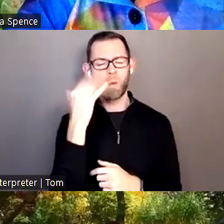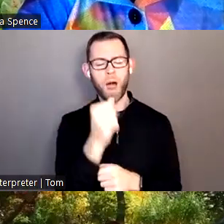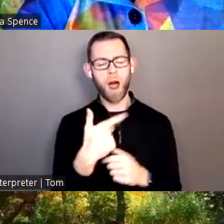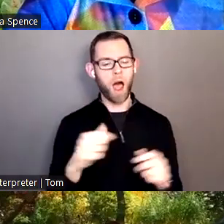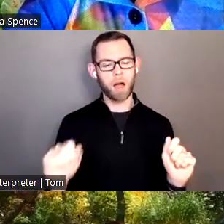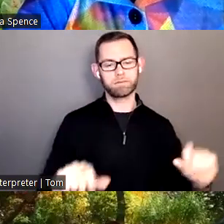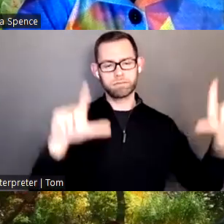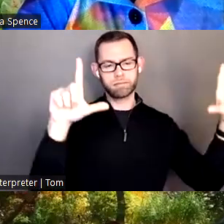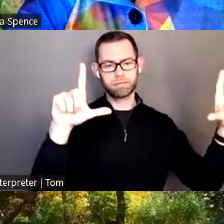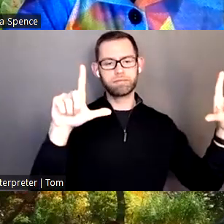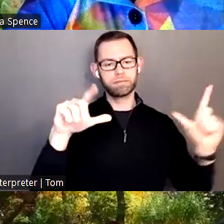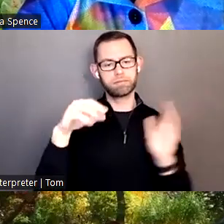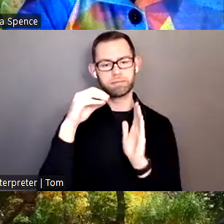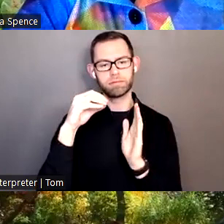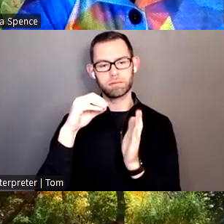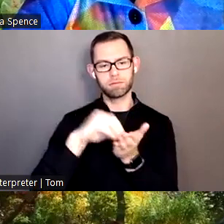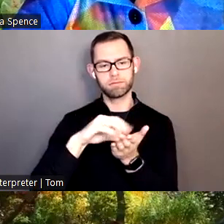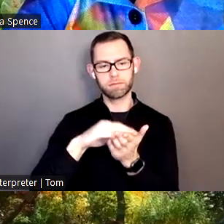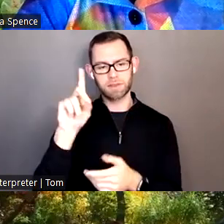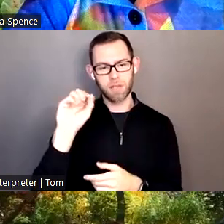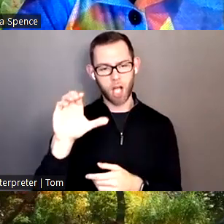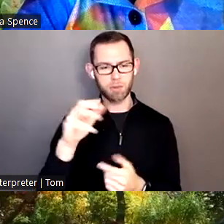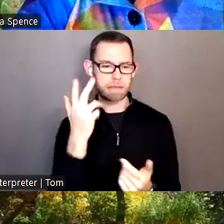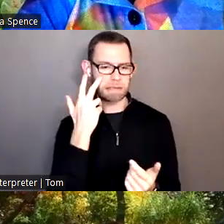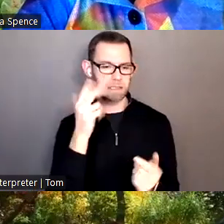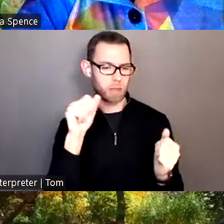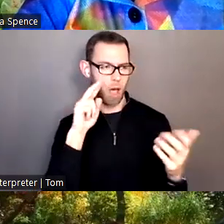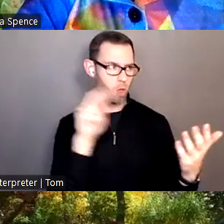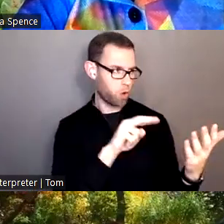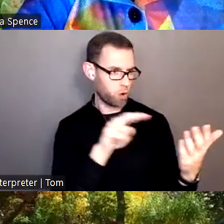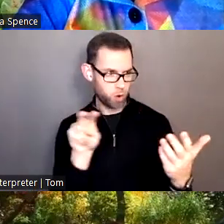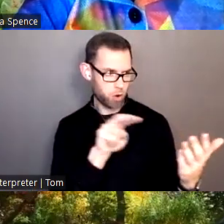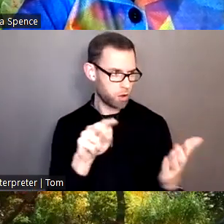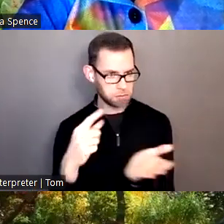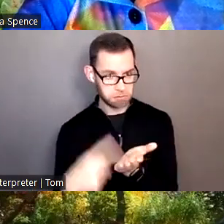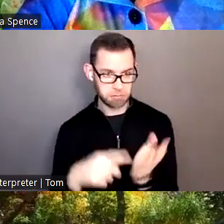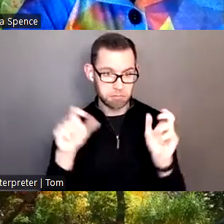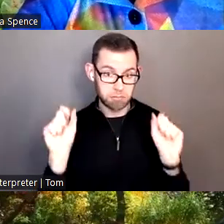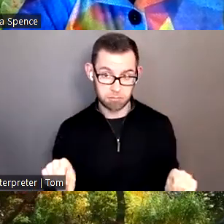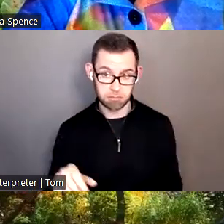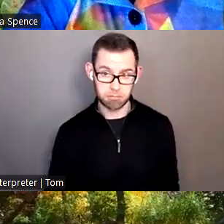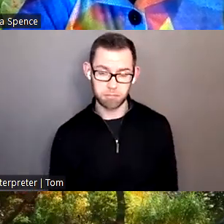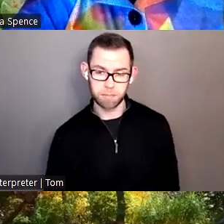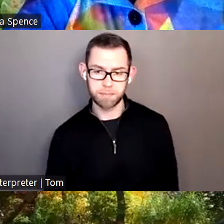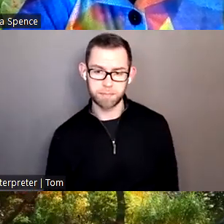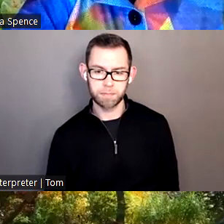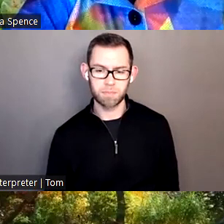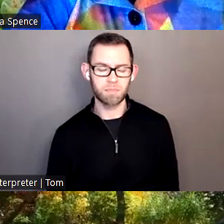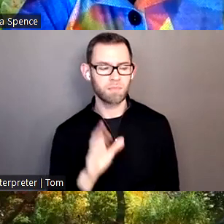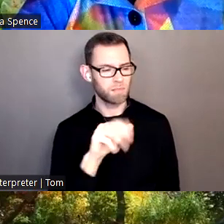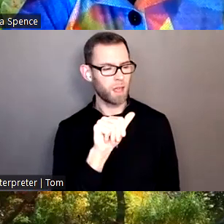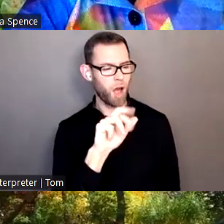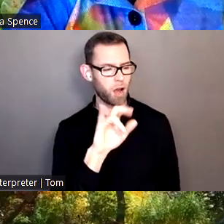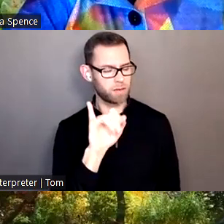else to see document, it, and we bon, could go c'est through it l'étape that way. aider All que right. chaque membre I'm yo gonna ouais li. actually, Moi parle at the right